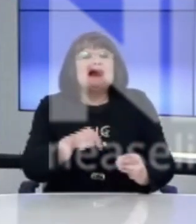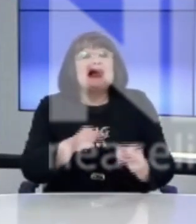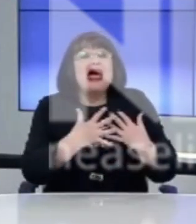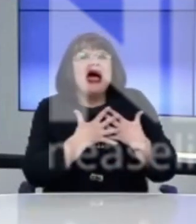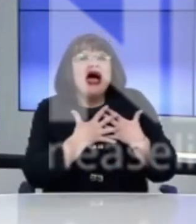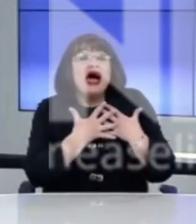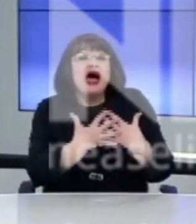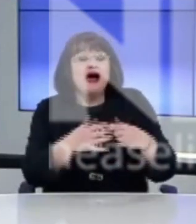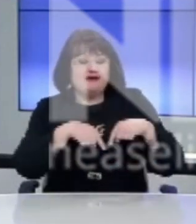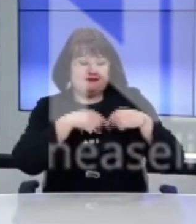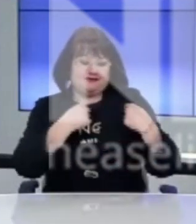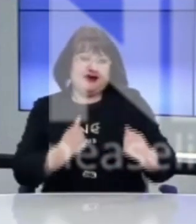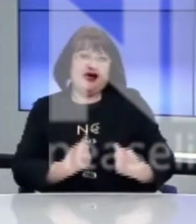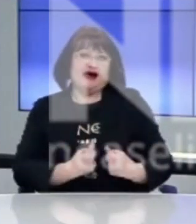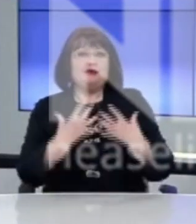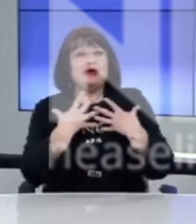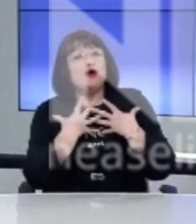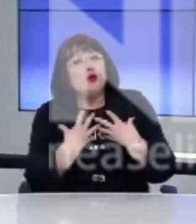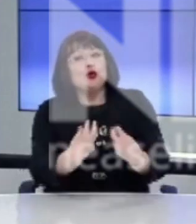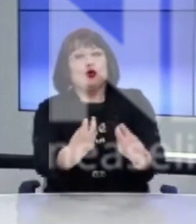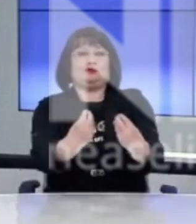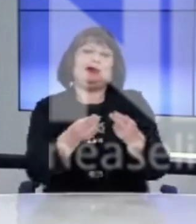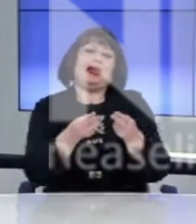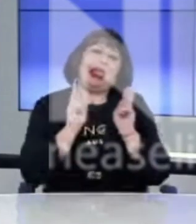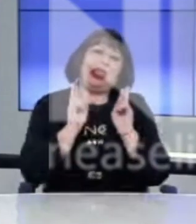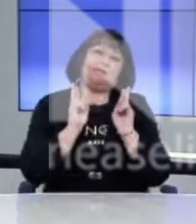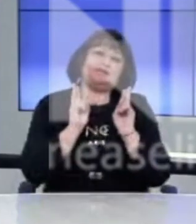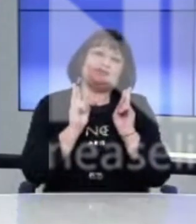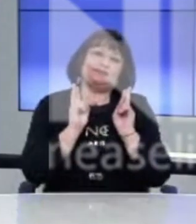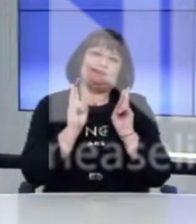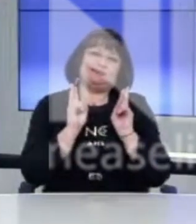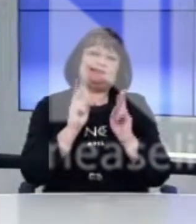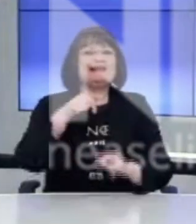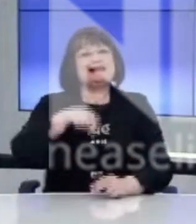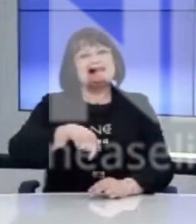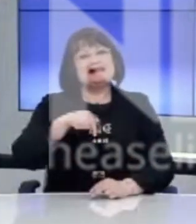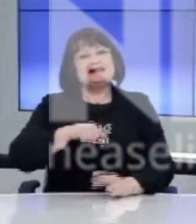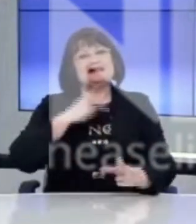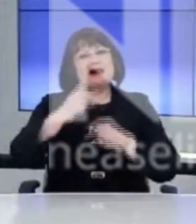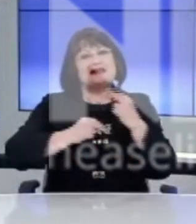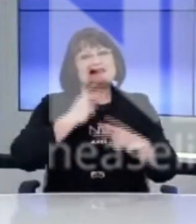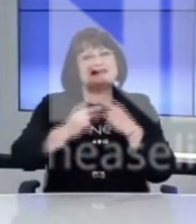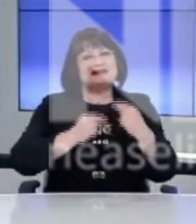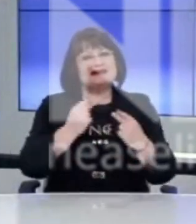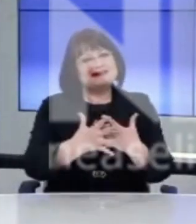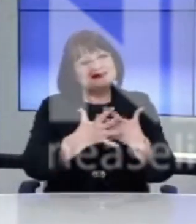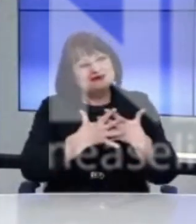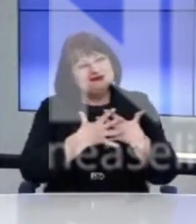να βρει αντανάκλαση στη σημερινή συνεδρίαση.